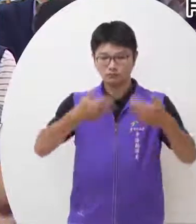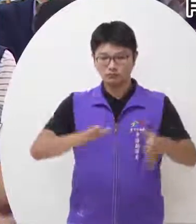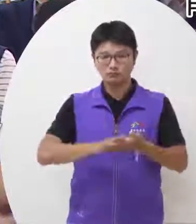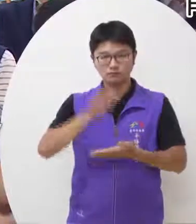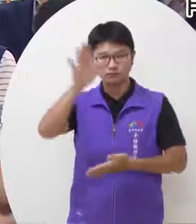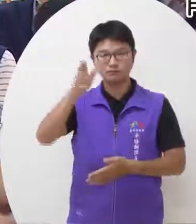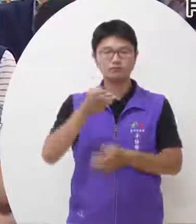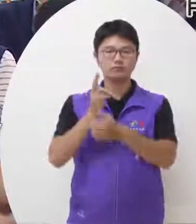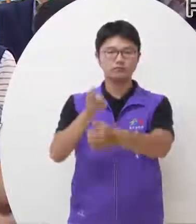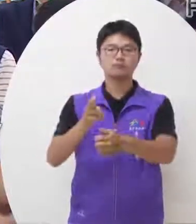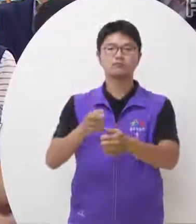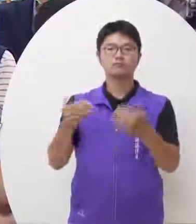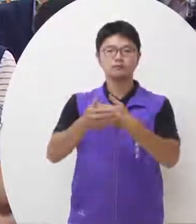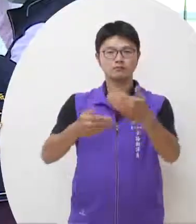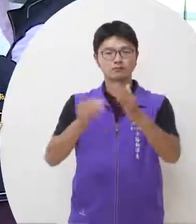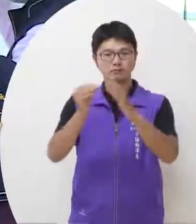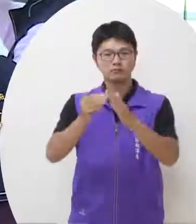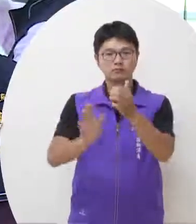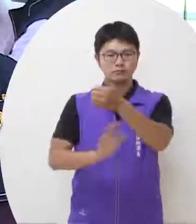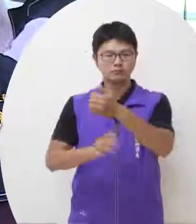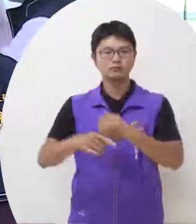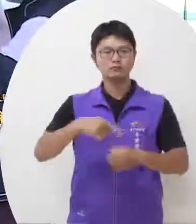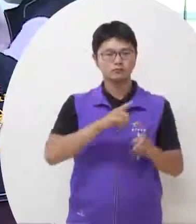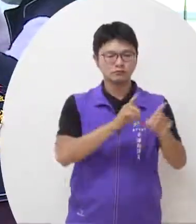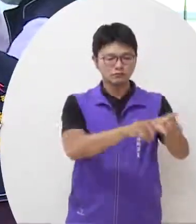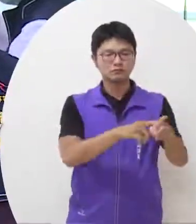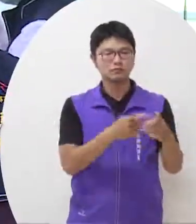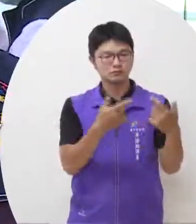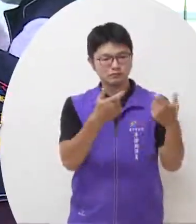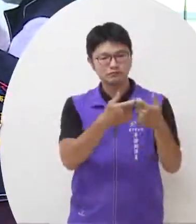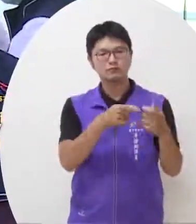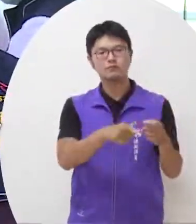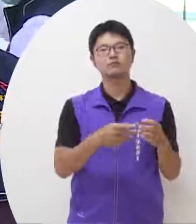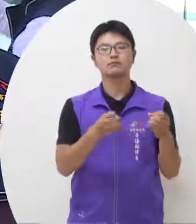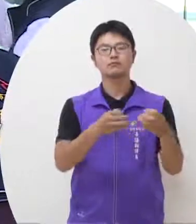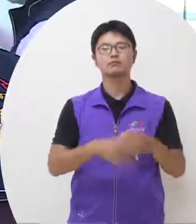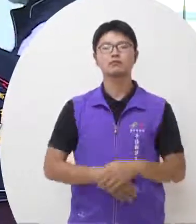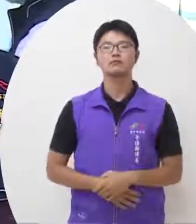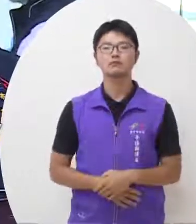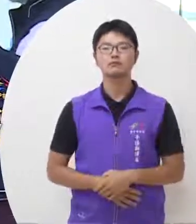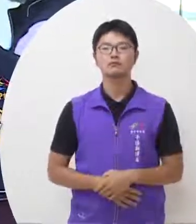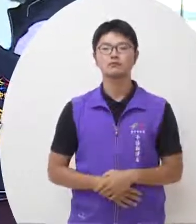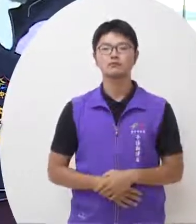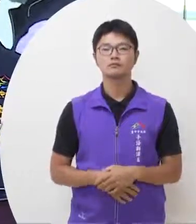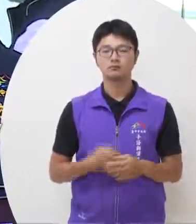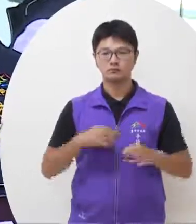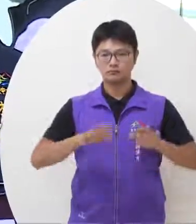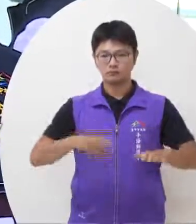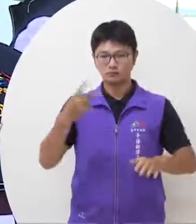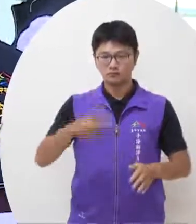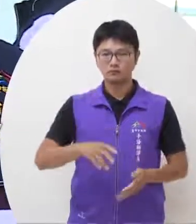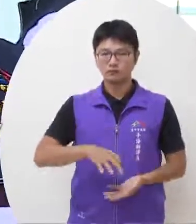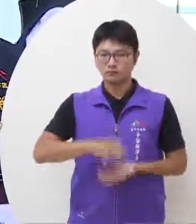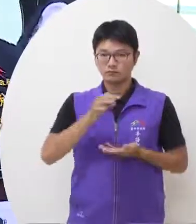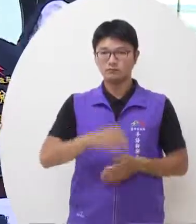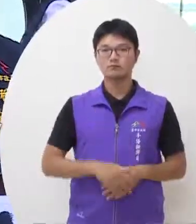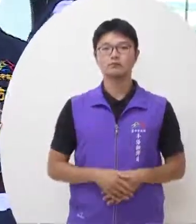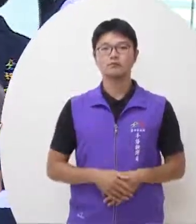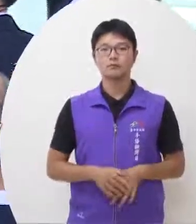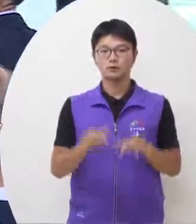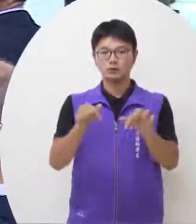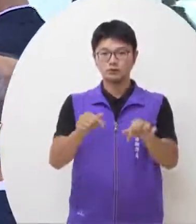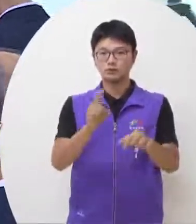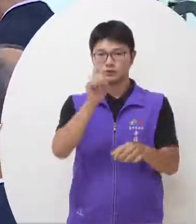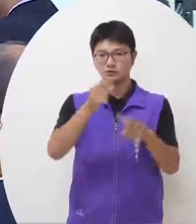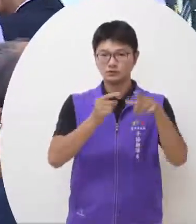跟里长这边做联系。那以上补充报告。 好，再次强调哈，双十公车已经